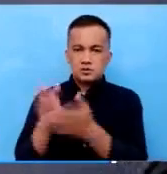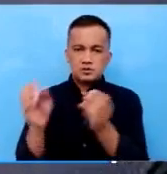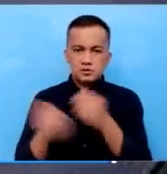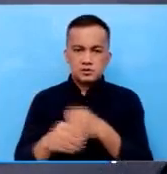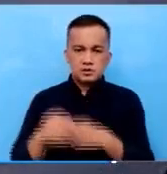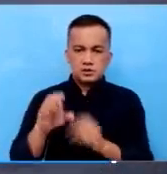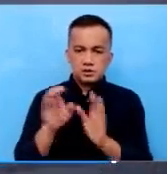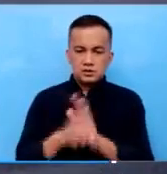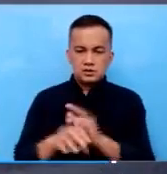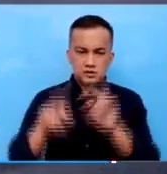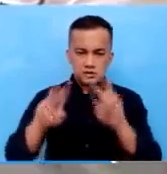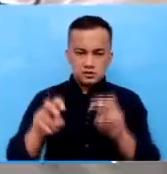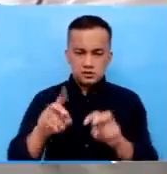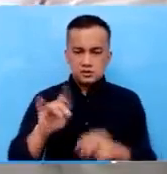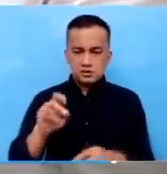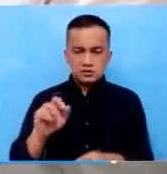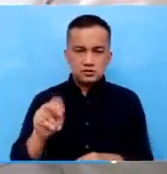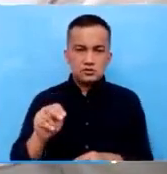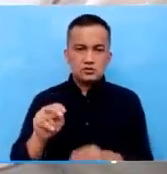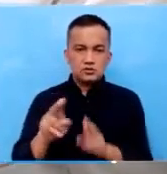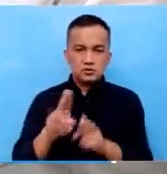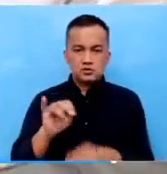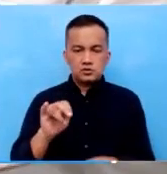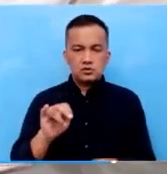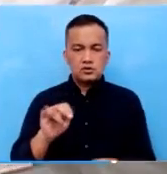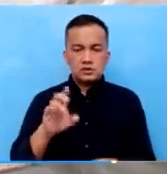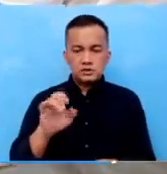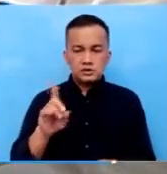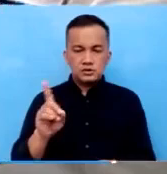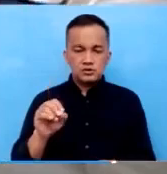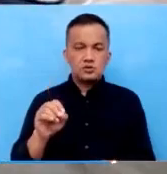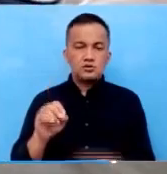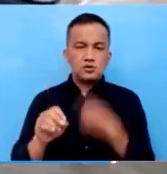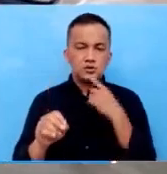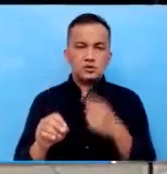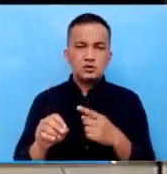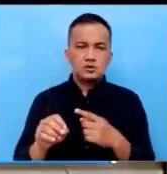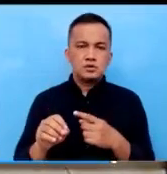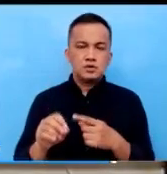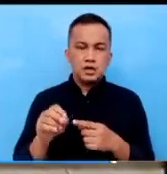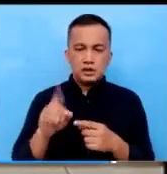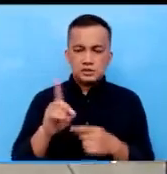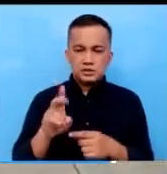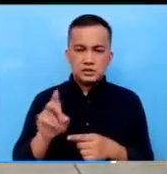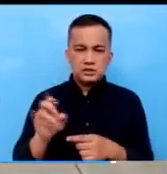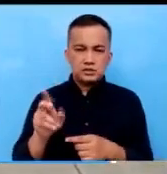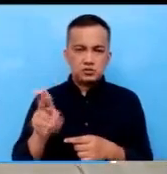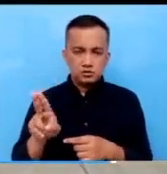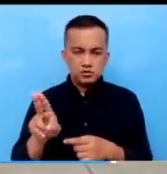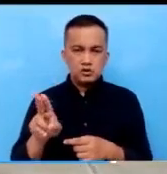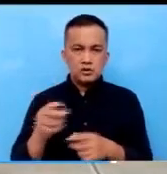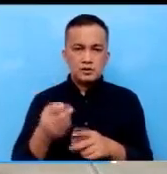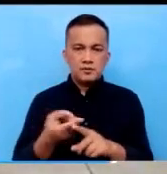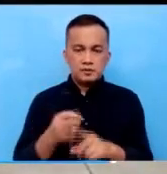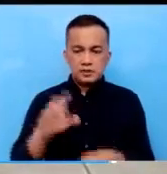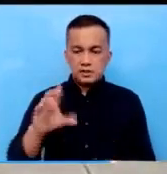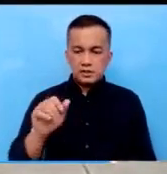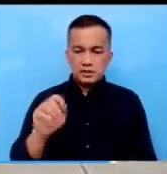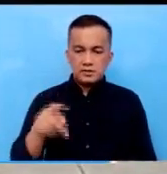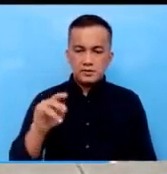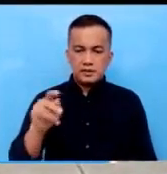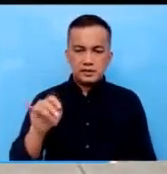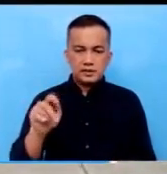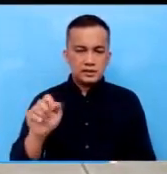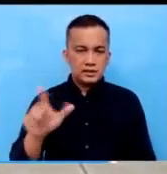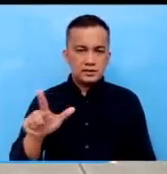Criminal Investigation Detection Unit o CIDO sa Camp Caringal ang mag-asawa. Siniguro ng mga otoridad na mananagot si